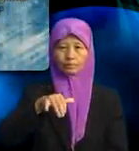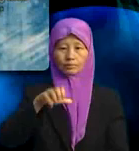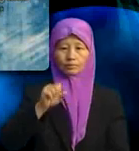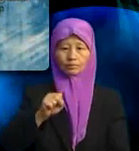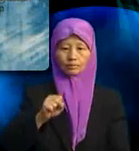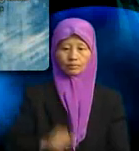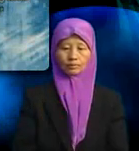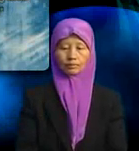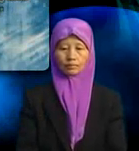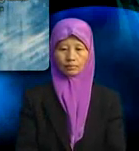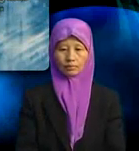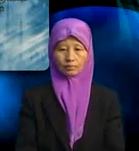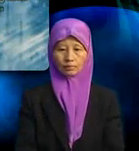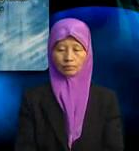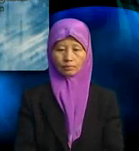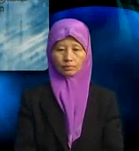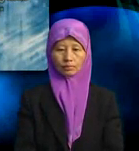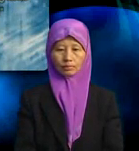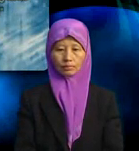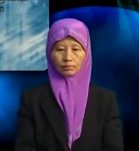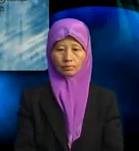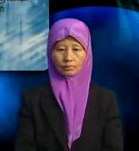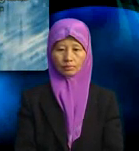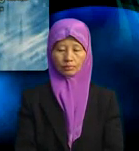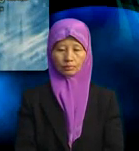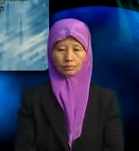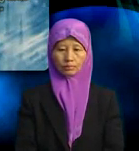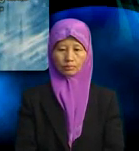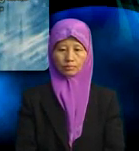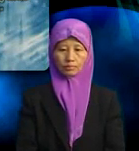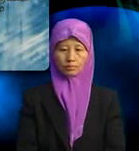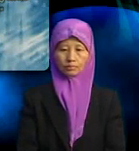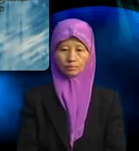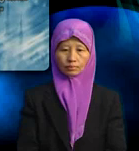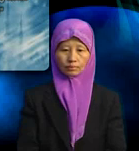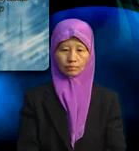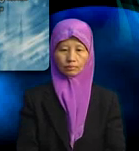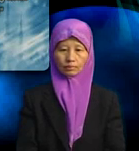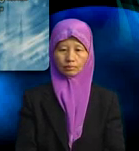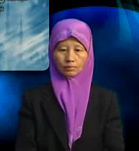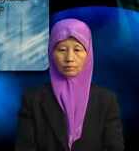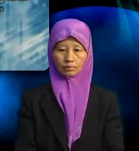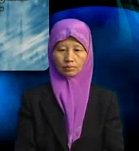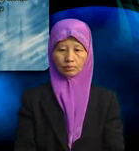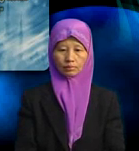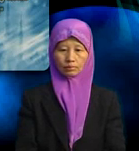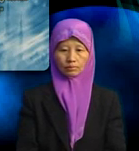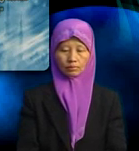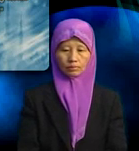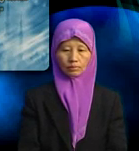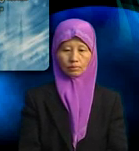Najis mukhaffafah ialah najis air kencing bayi lelaki yang belum berumur 2